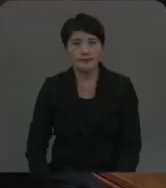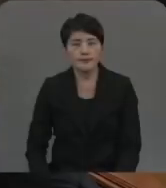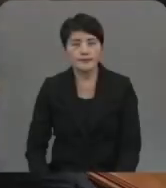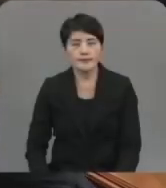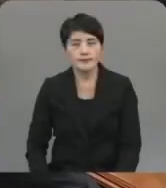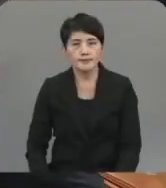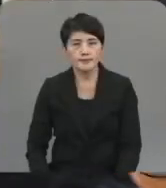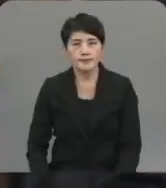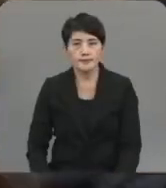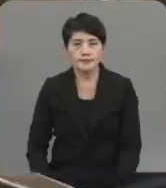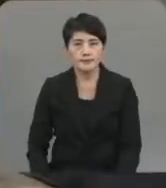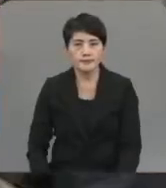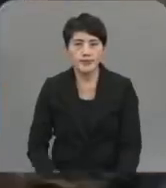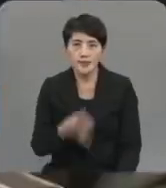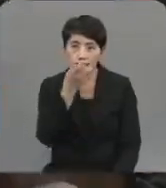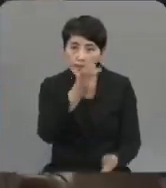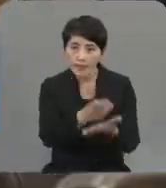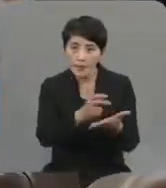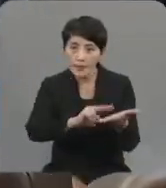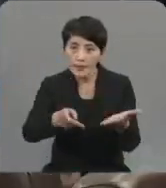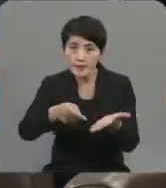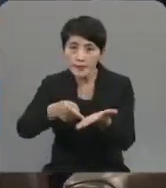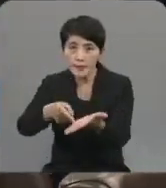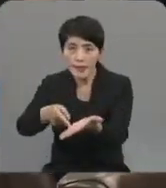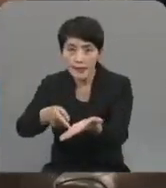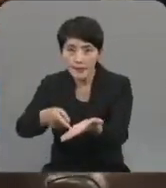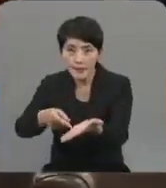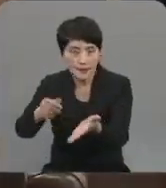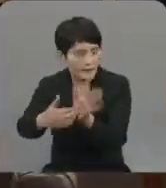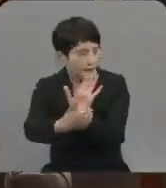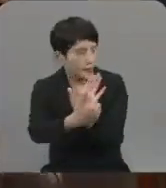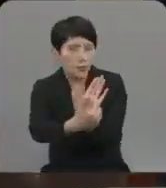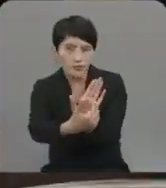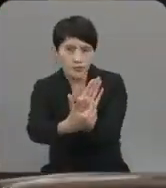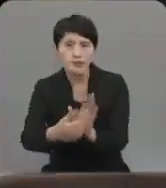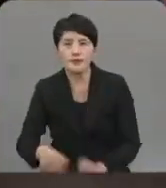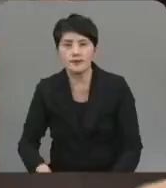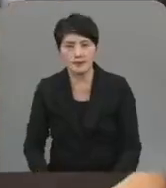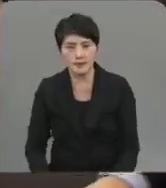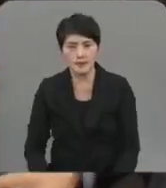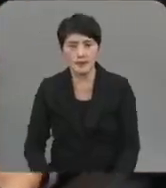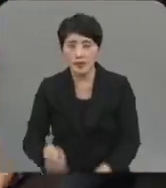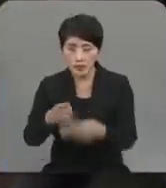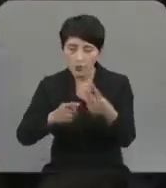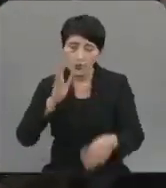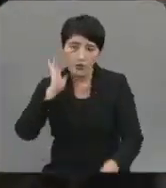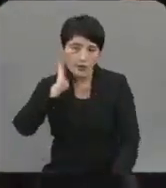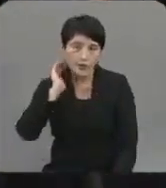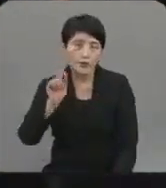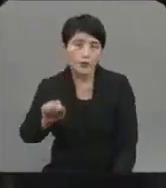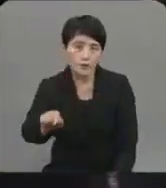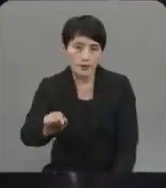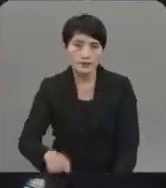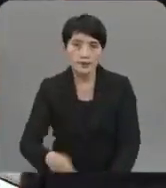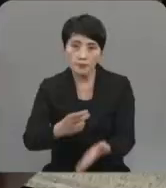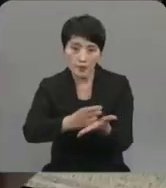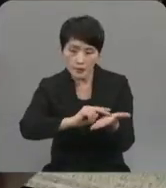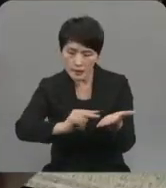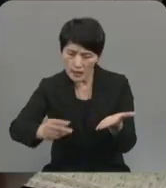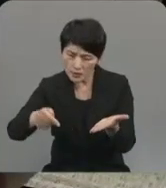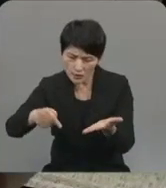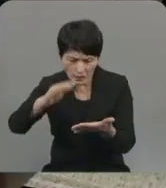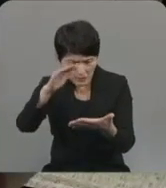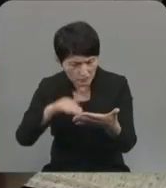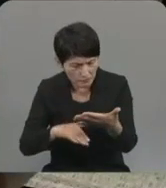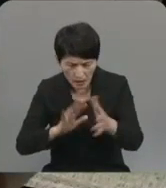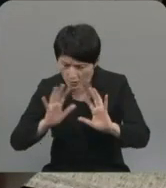cuộc họp Nội các Hàn Quốc ngày 4/4 do tổng thống jun-nơ trụ trì đã thông qua việc dùng quyền phủ quyết của tổng thống tức yêu cầu thẩm định